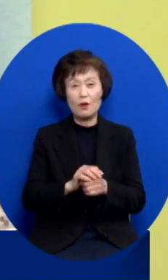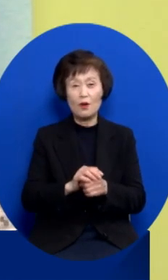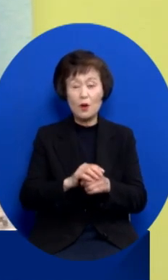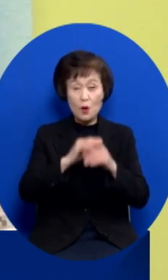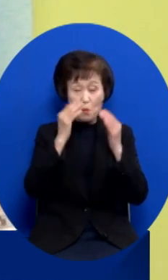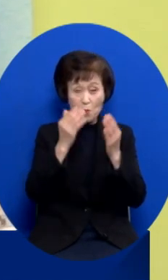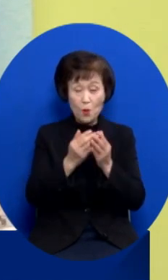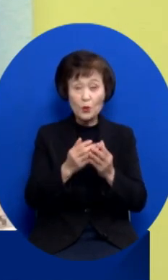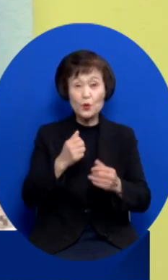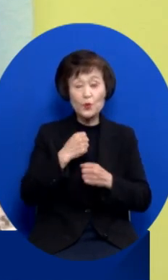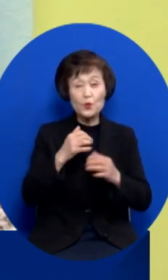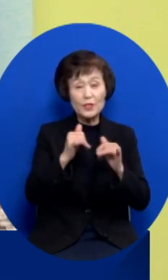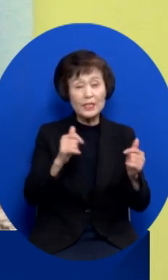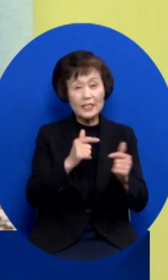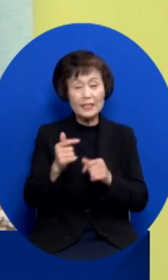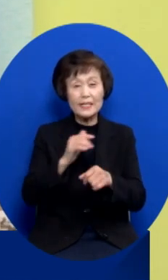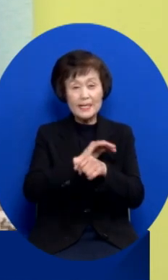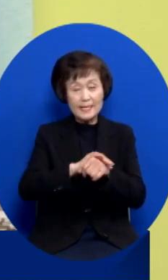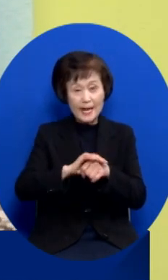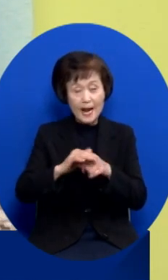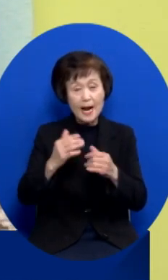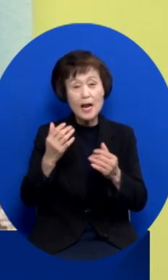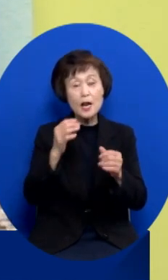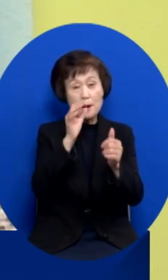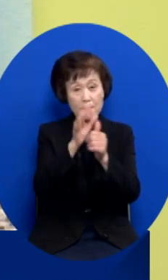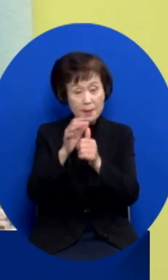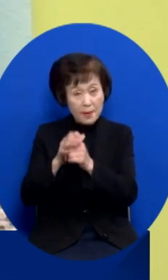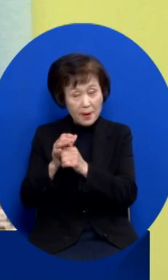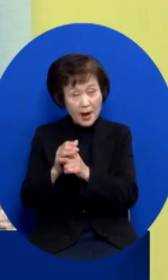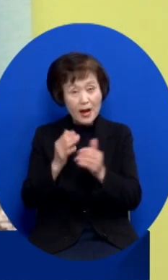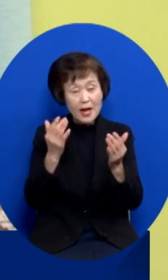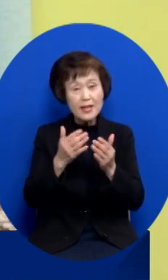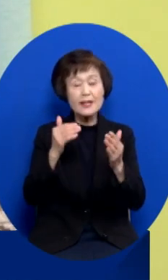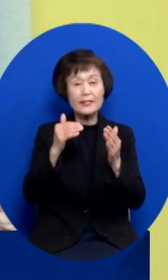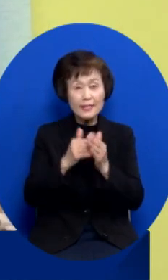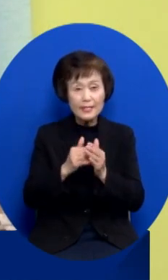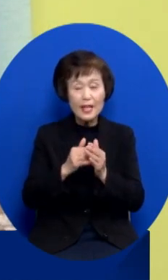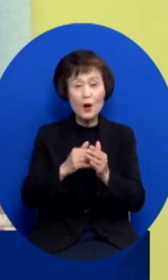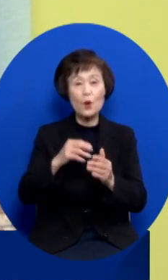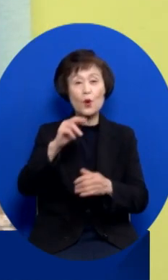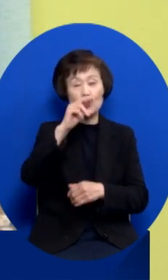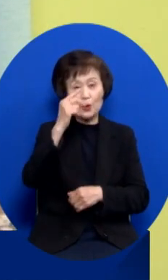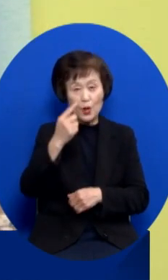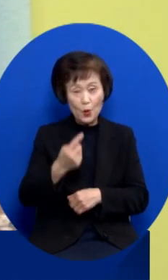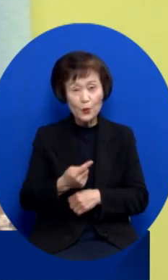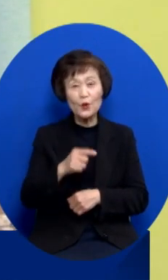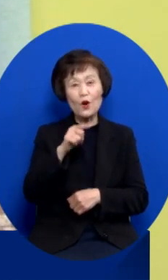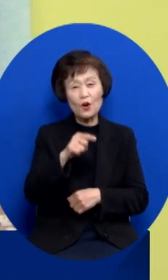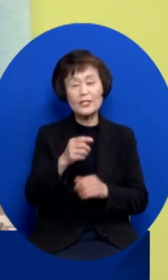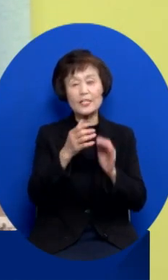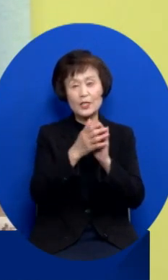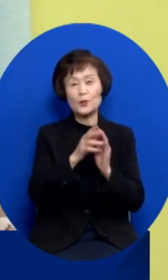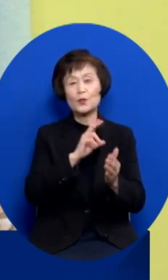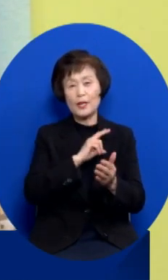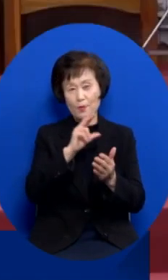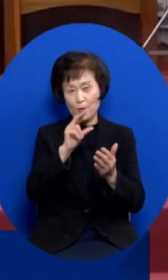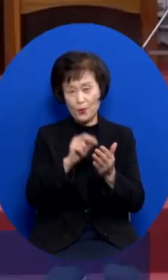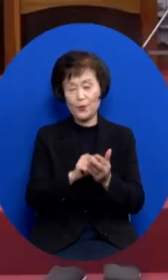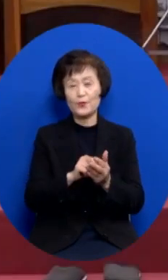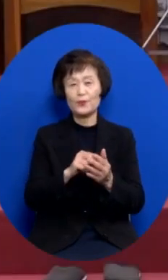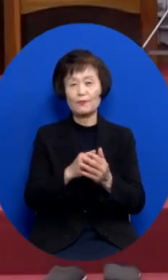임무 완수하고 건강하게 각자가 세웠던 목표를 완수하고 복귀하는 게 어떤 기도 제목이 될것